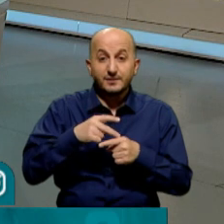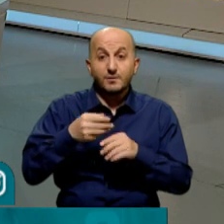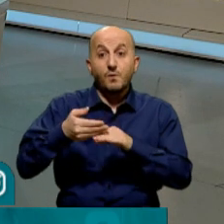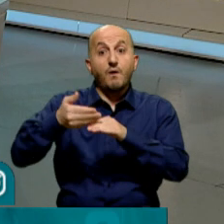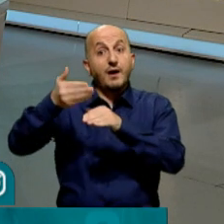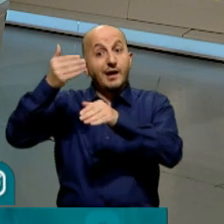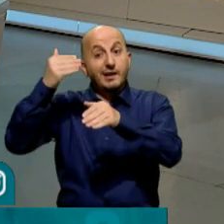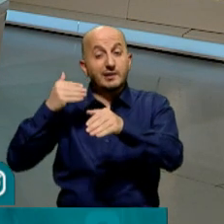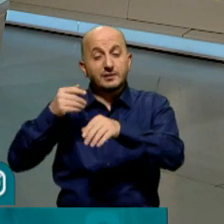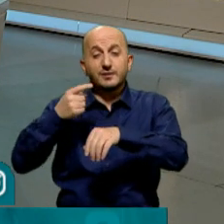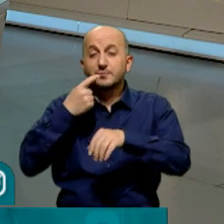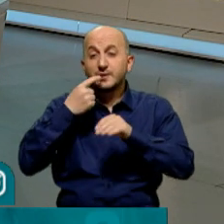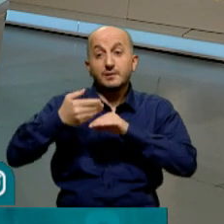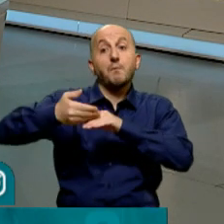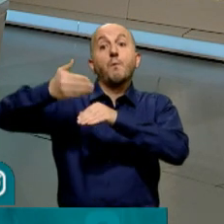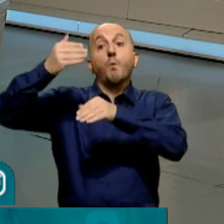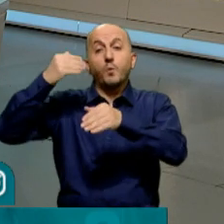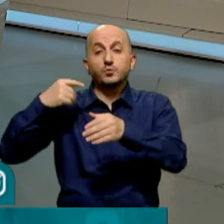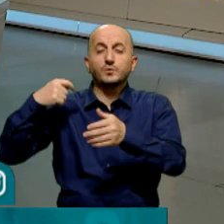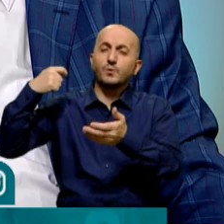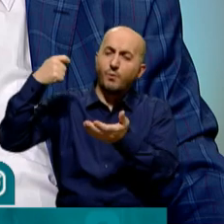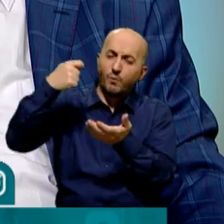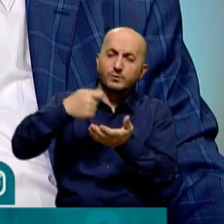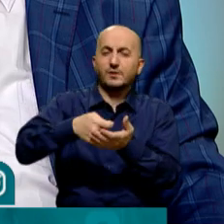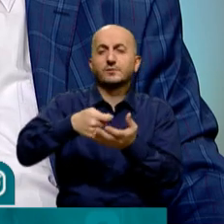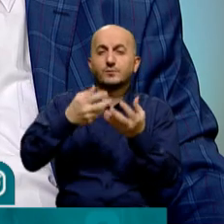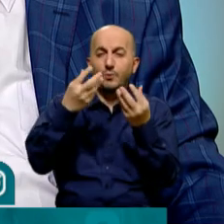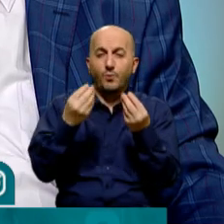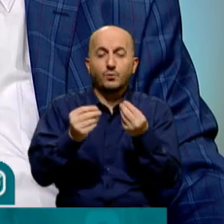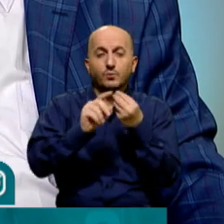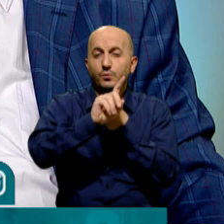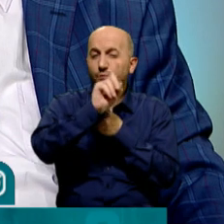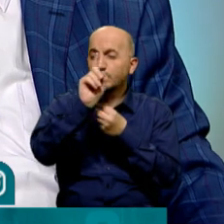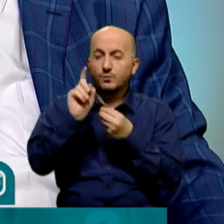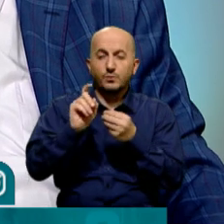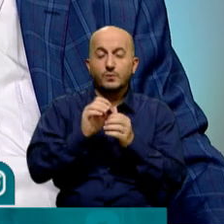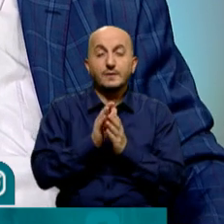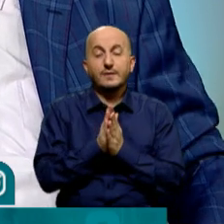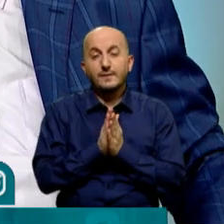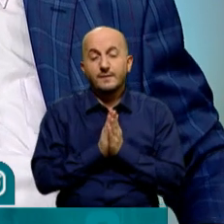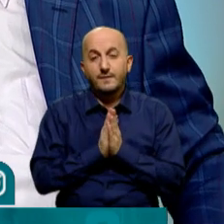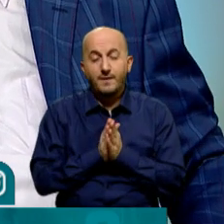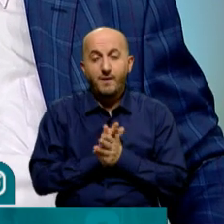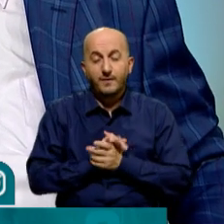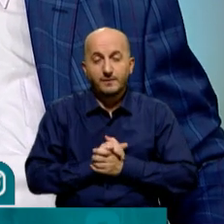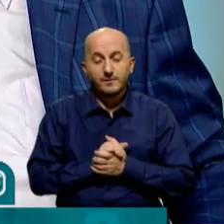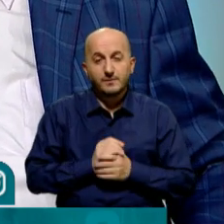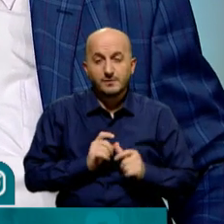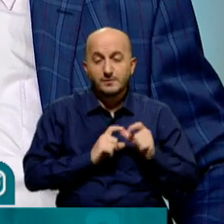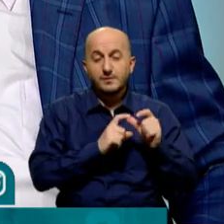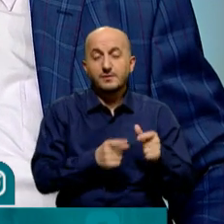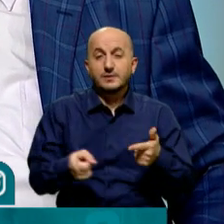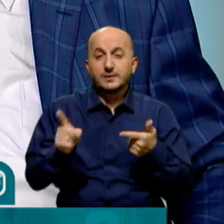böyle bir önceki yani yılın zekatını bir önce verilebilir mi? Peki soralım bunu Hasan.